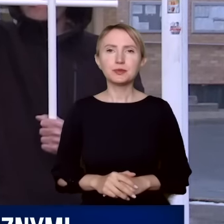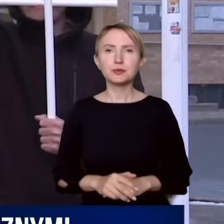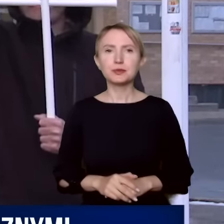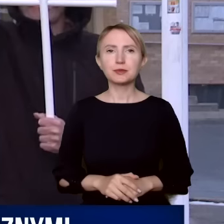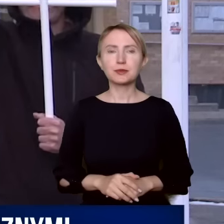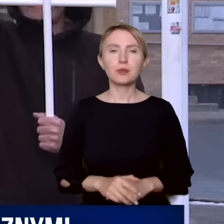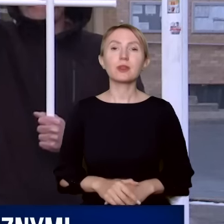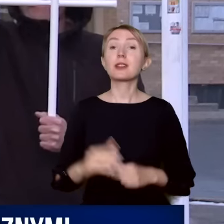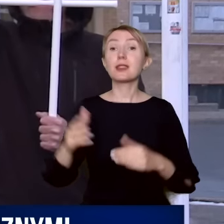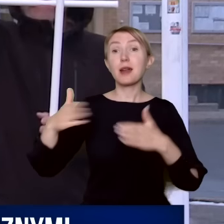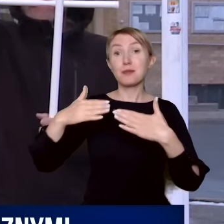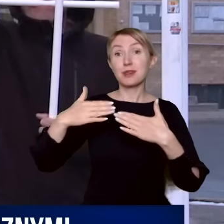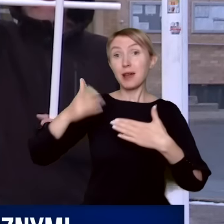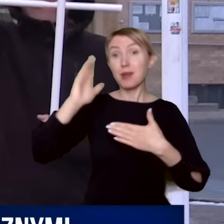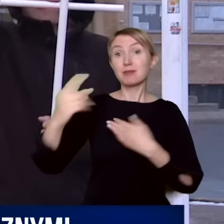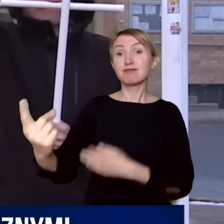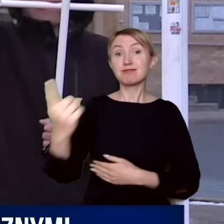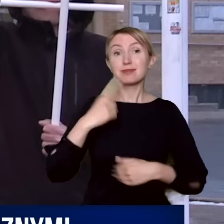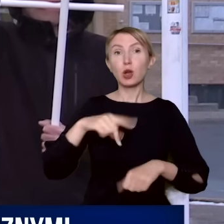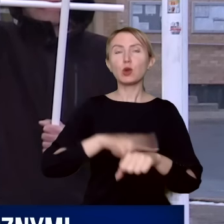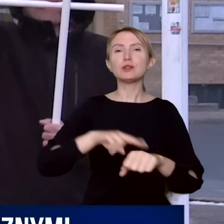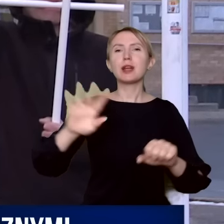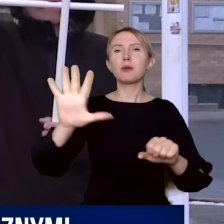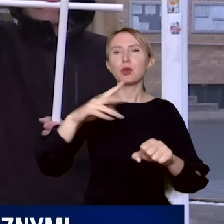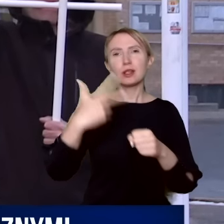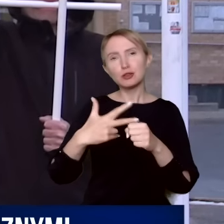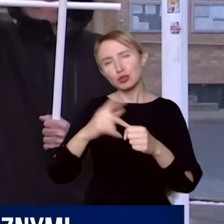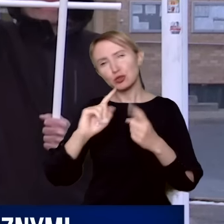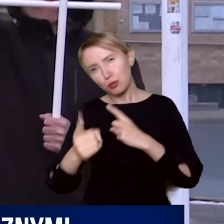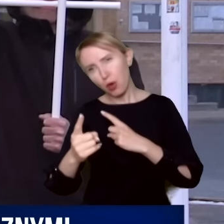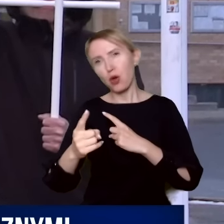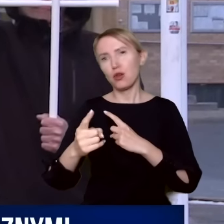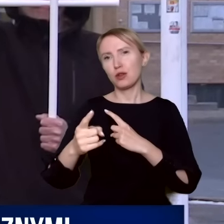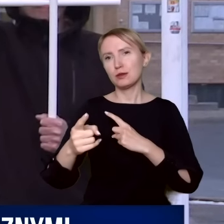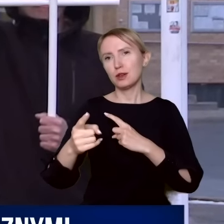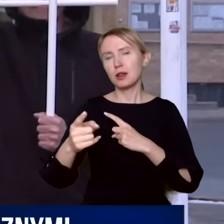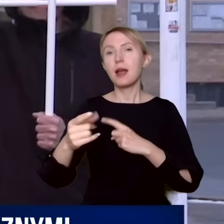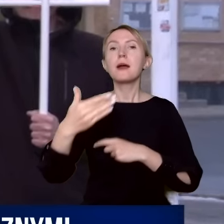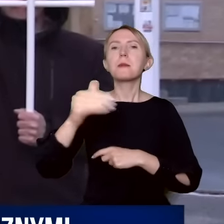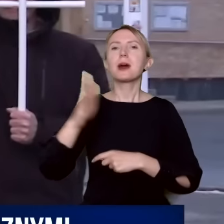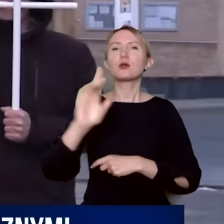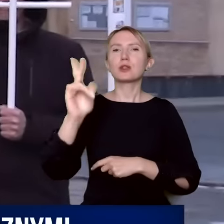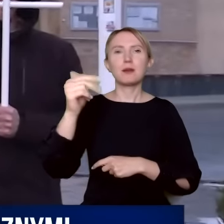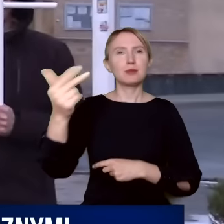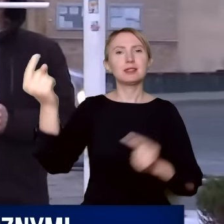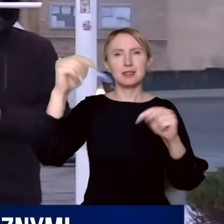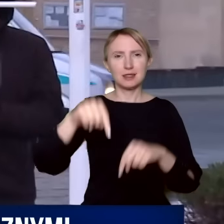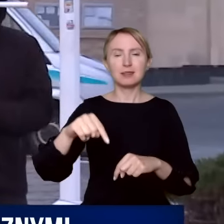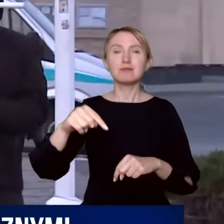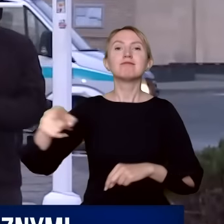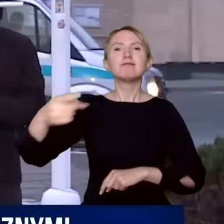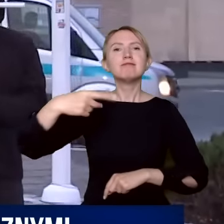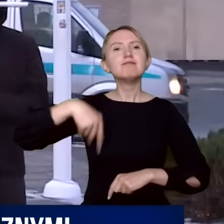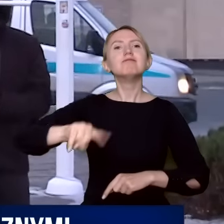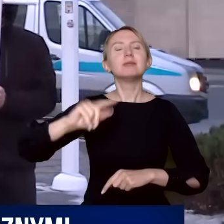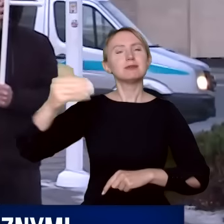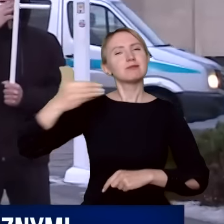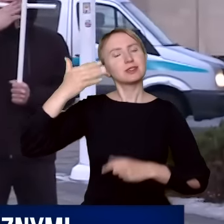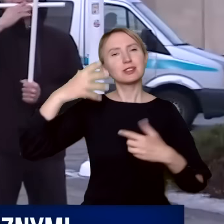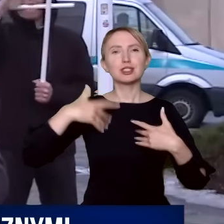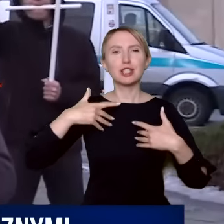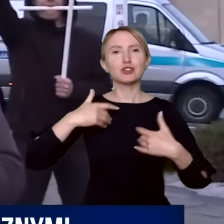w tej bramie pojawi się o 17.30, może po 17.30 Mariusz Kamiński. Jesteśmy tutaj dla państwa, relacjonujemy to, co